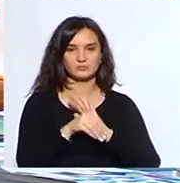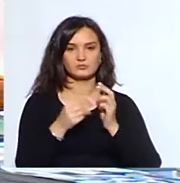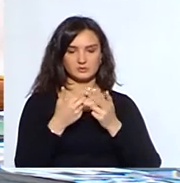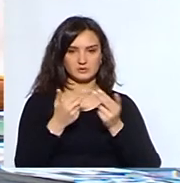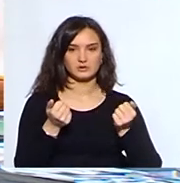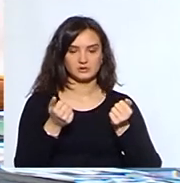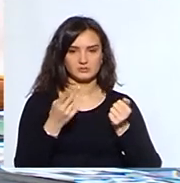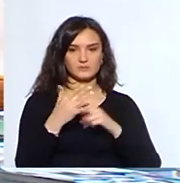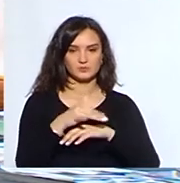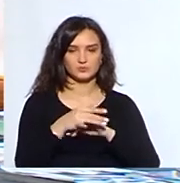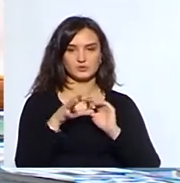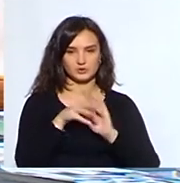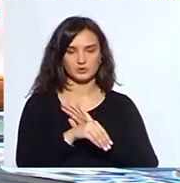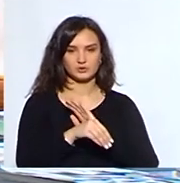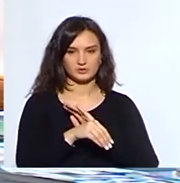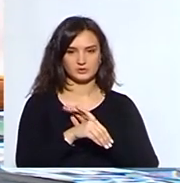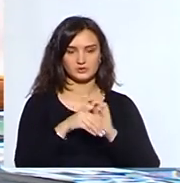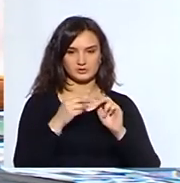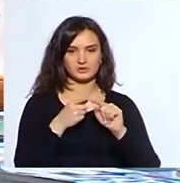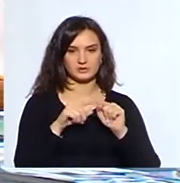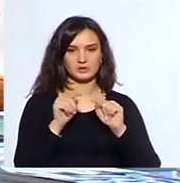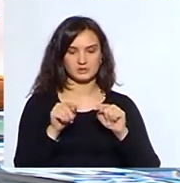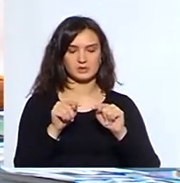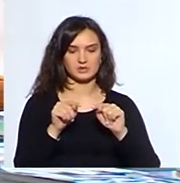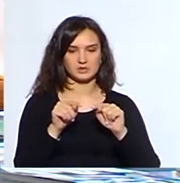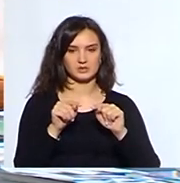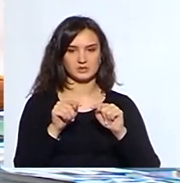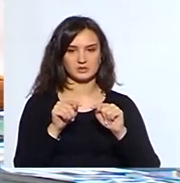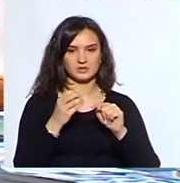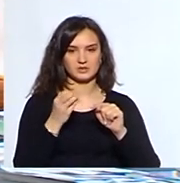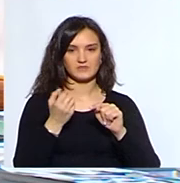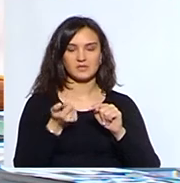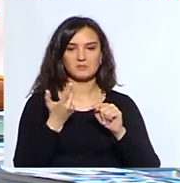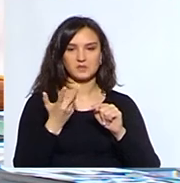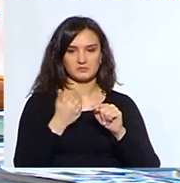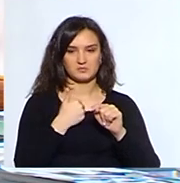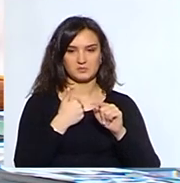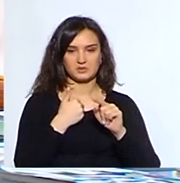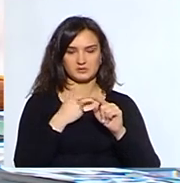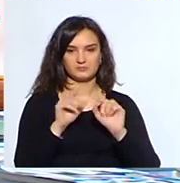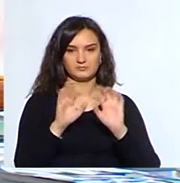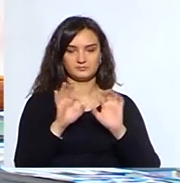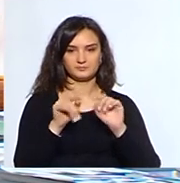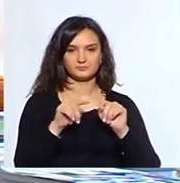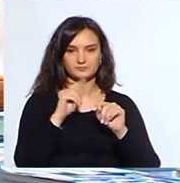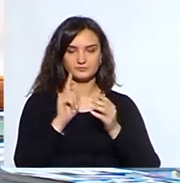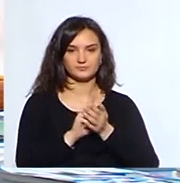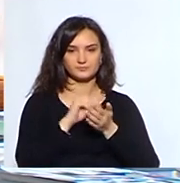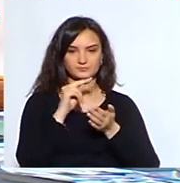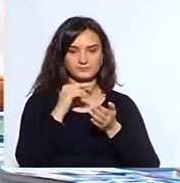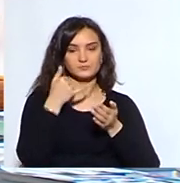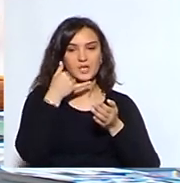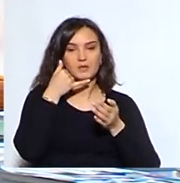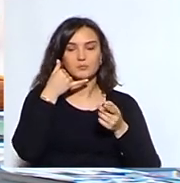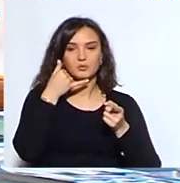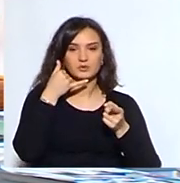დიახ, მაგრამ ქუჩაში, ღია სივრცეში ეს ნაკლებად მიზანშეწონილია. Კიდევ რამდენიმე ნივთი, რომელიც უნდა გაითვალისწინოთ, ეს გახლავთ